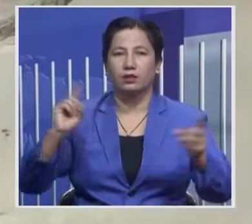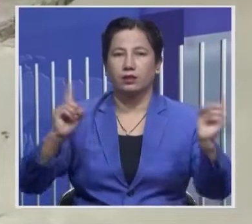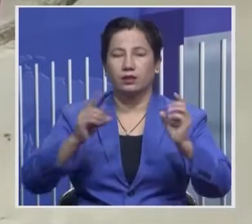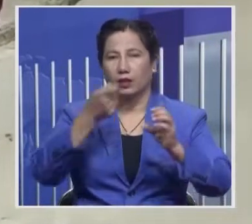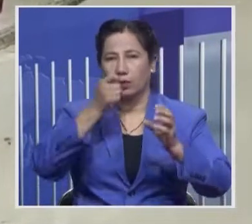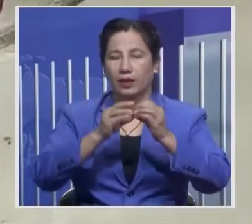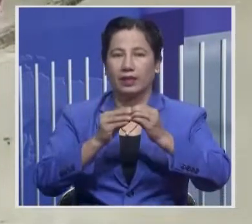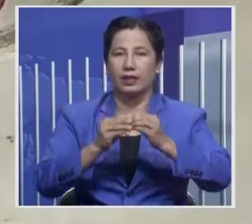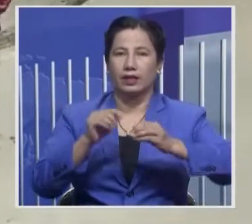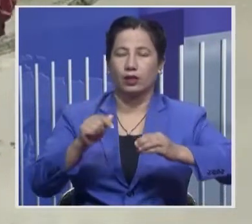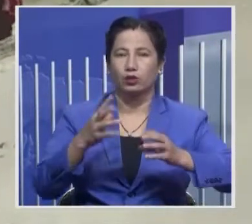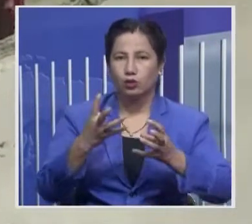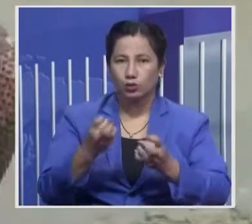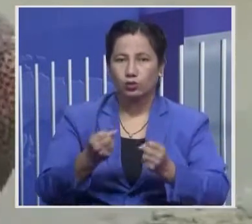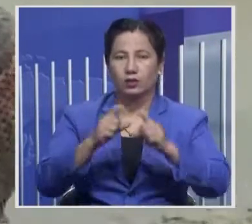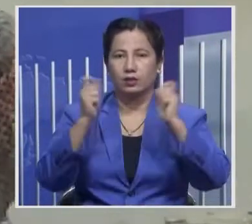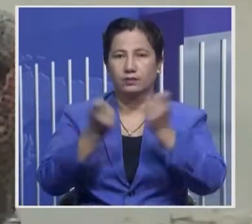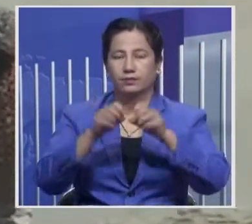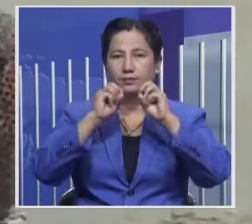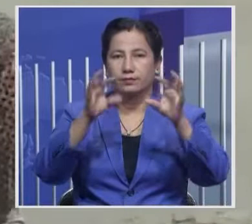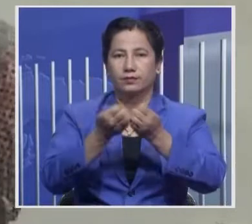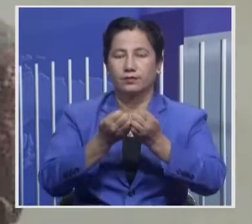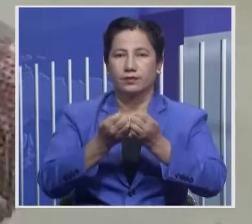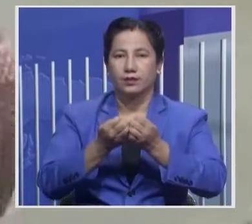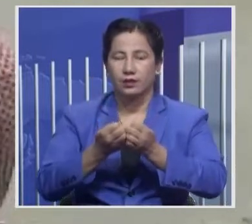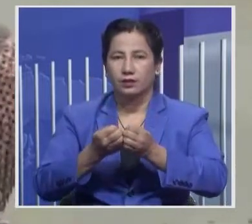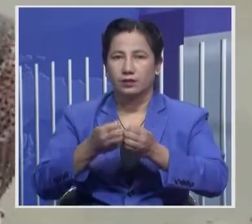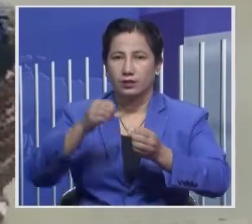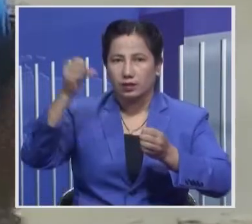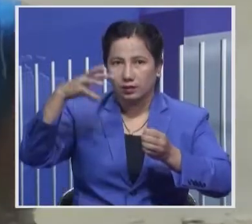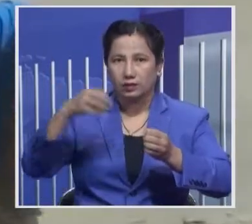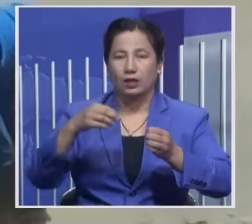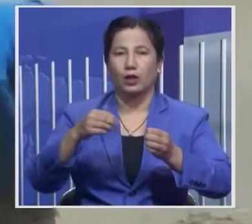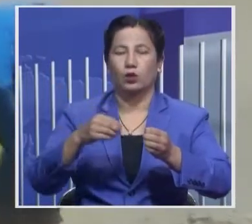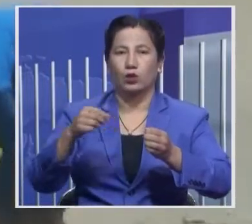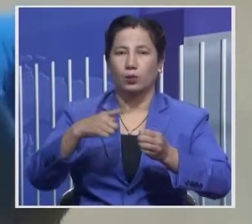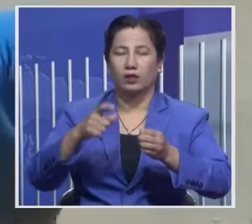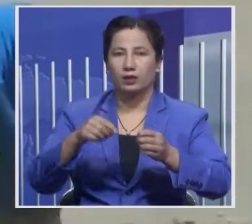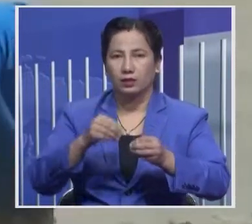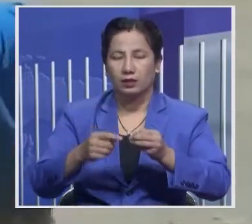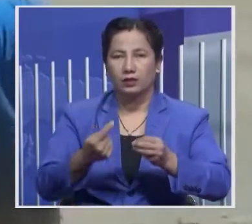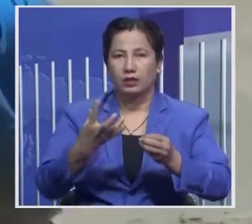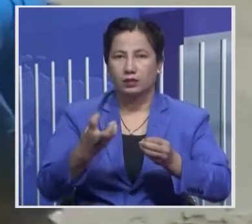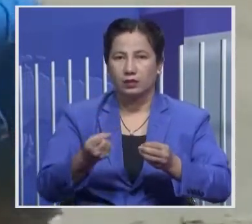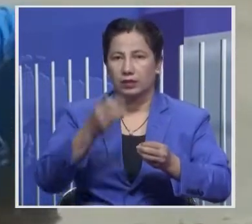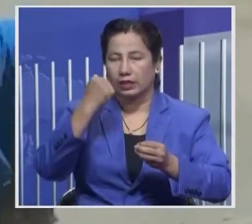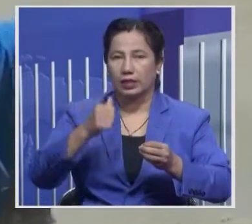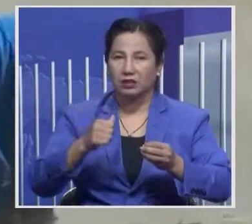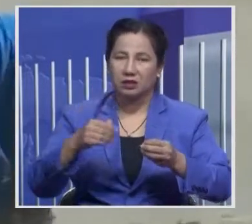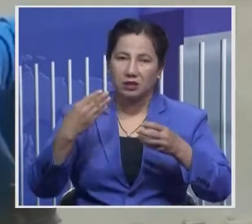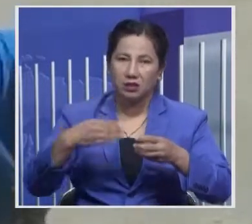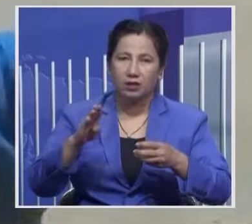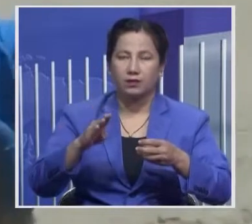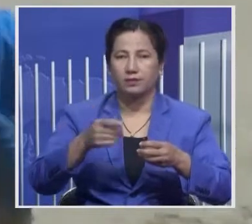गाउँपालिकाले नरैनापुरलाई सुक्खा क्षेत्र घोषणा गरेको छ। सिंचाईको उपाय गरेर लगाइएको धानबाली समेत खडेरीका कारण नष्ट